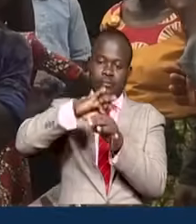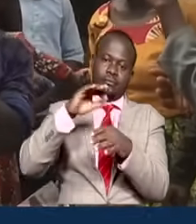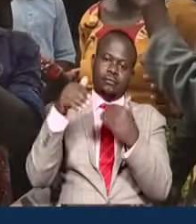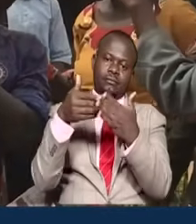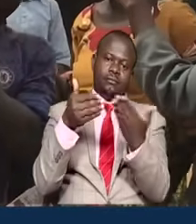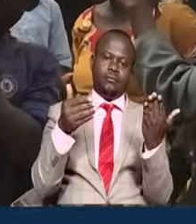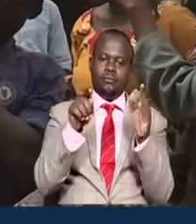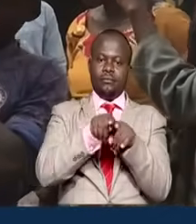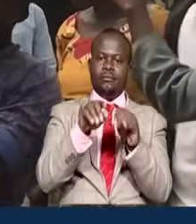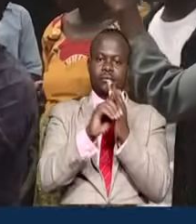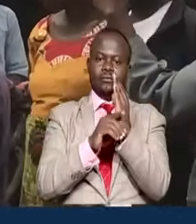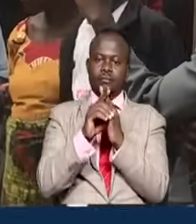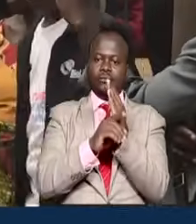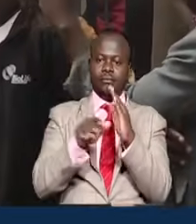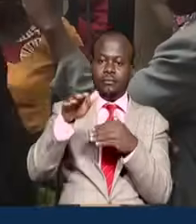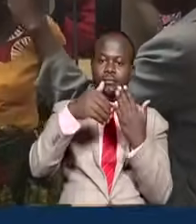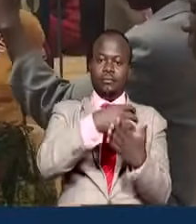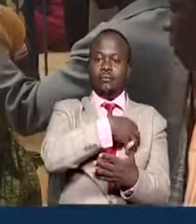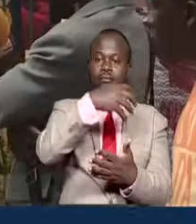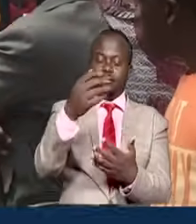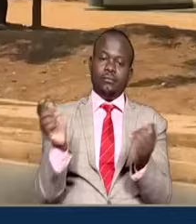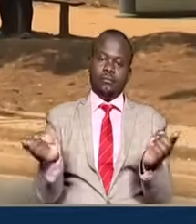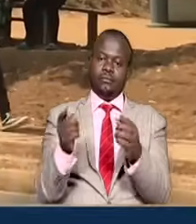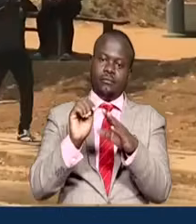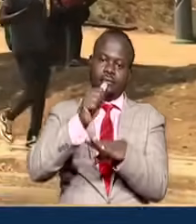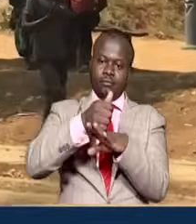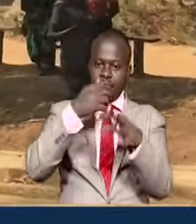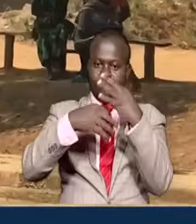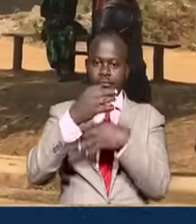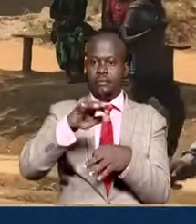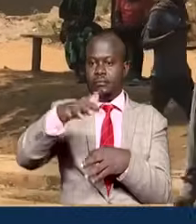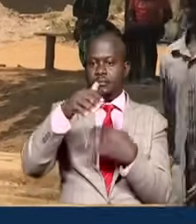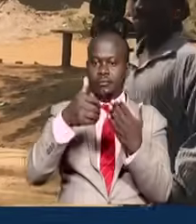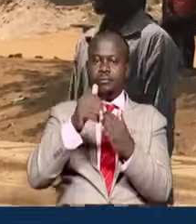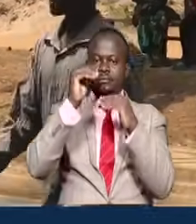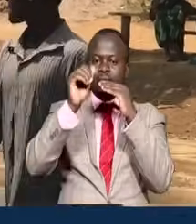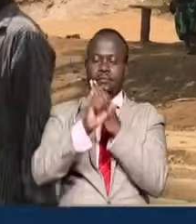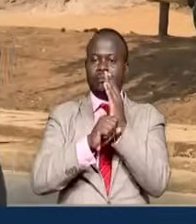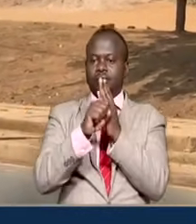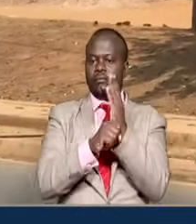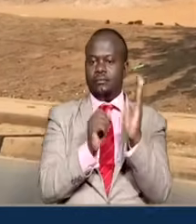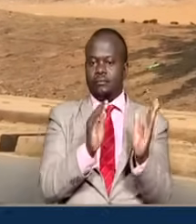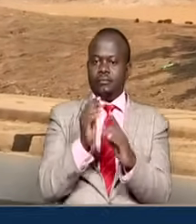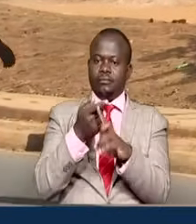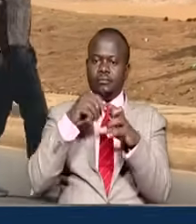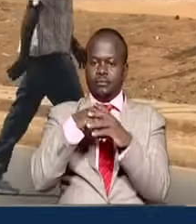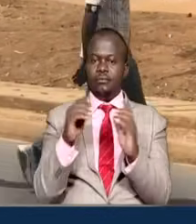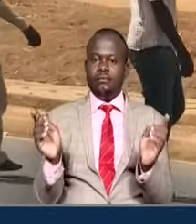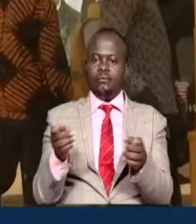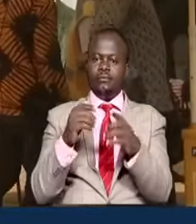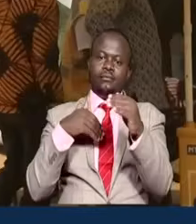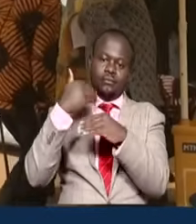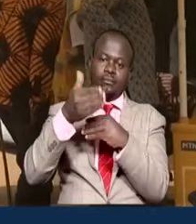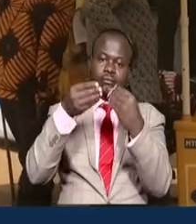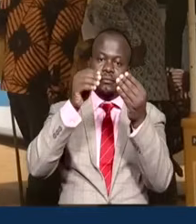ngo nk'akarere ka Nyagatare gakungahaye ku bworozi ngo azashyiraho inganda ziciriritse ku rwego rw'umurenge zitunganya ibikomoka ku bworozi, bityo ngo